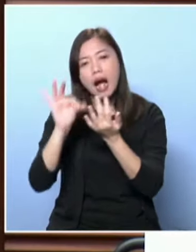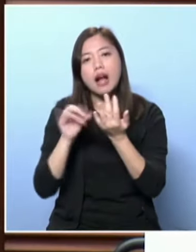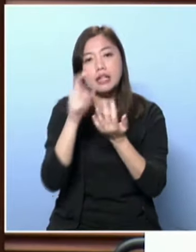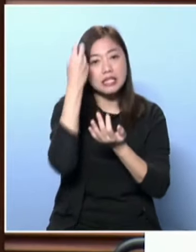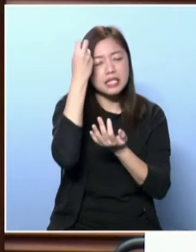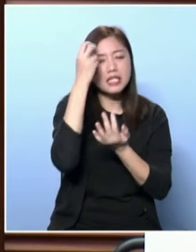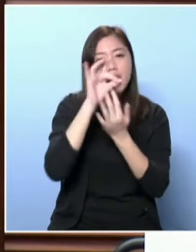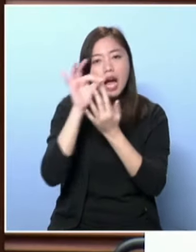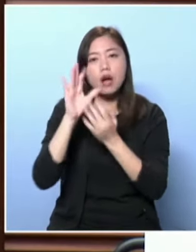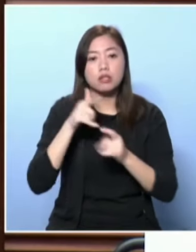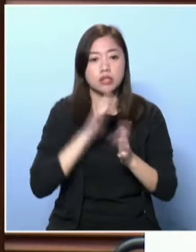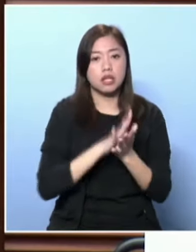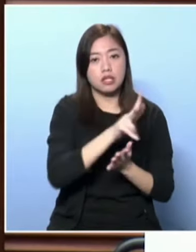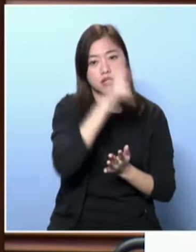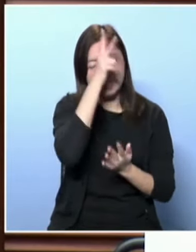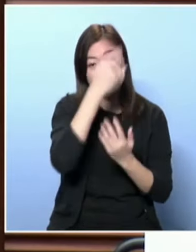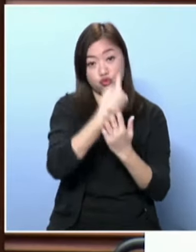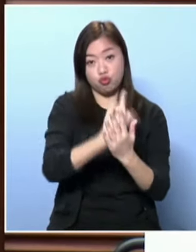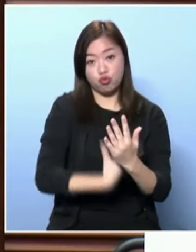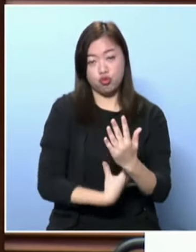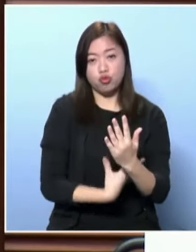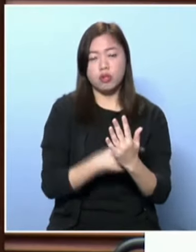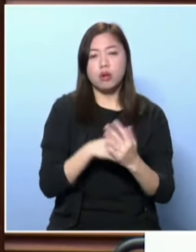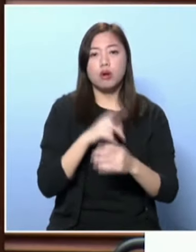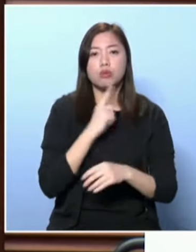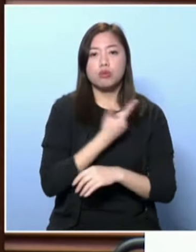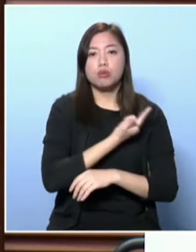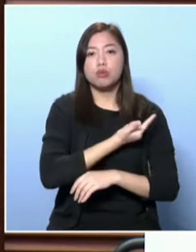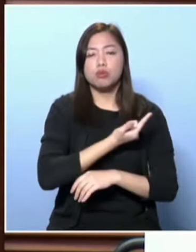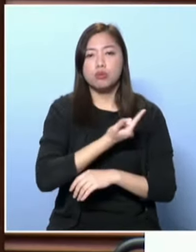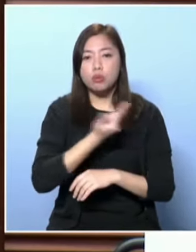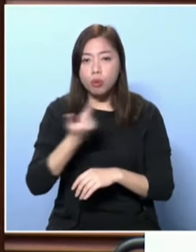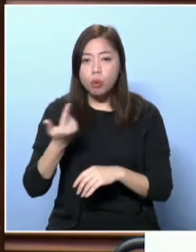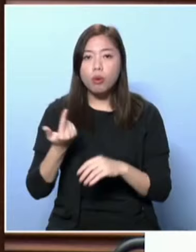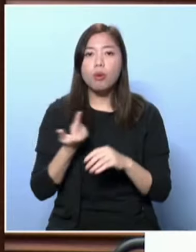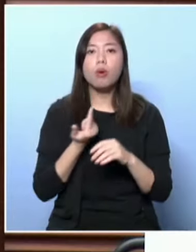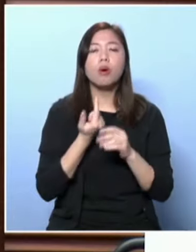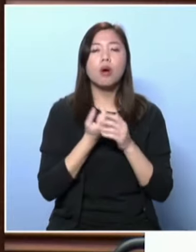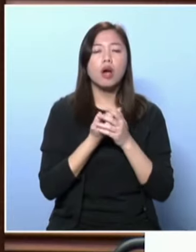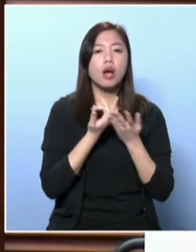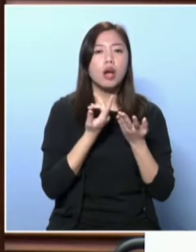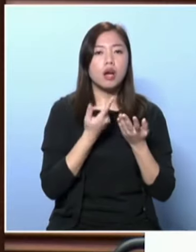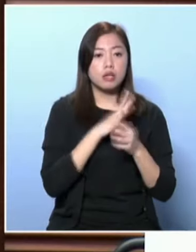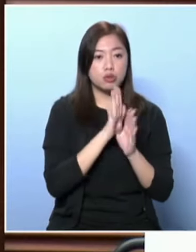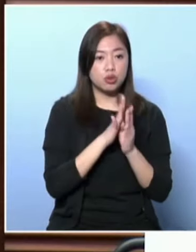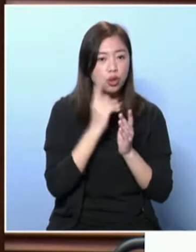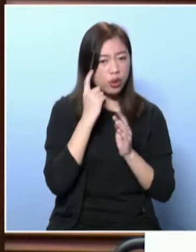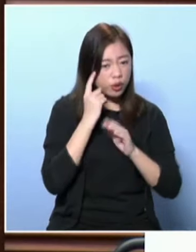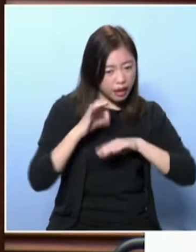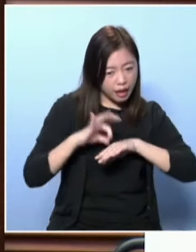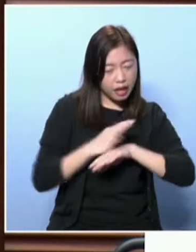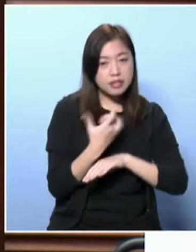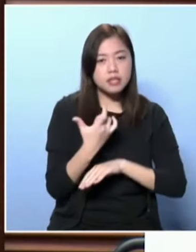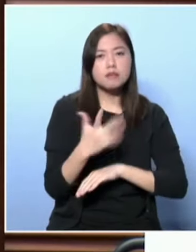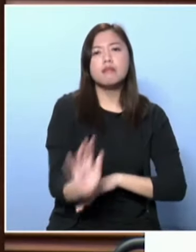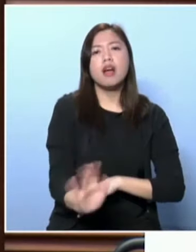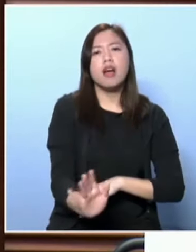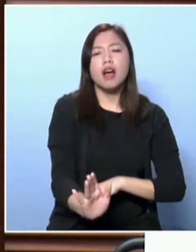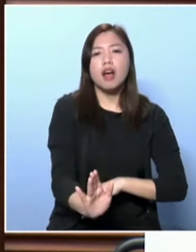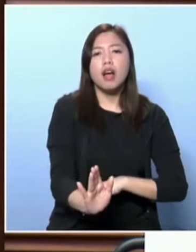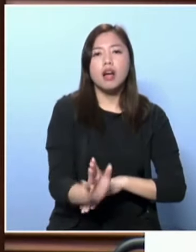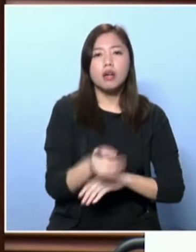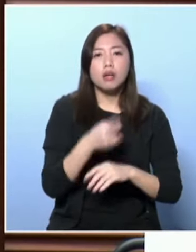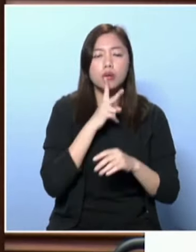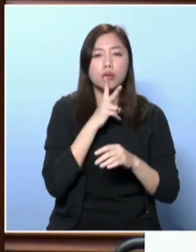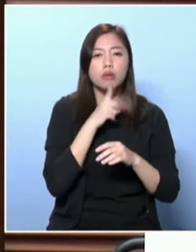實際上一個政策嘅原則裏頭咧，本身我哋基本上亦都唔係希望去慳錢，而因為我哋有一